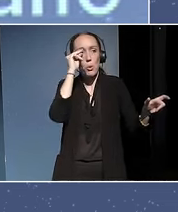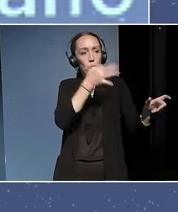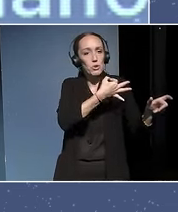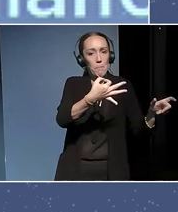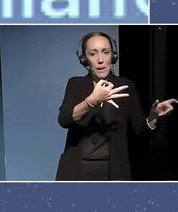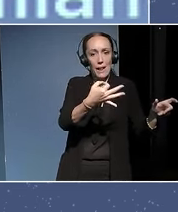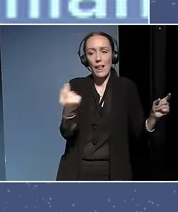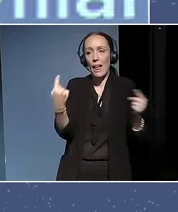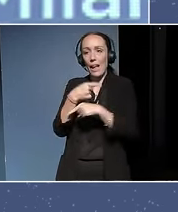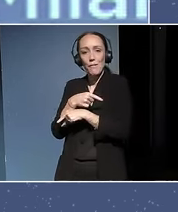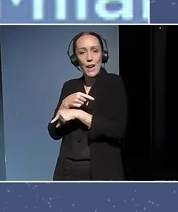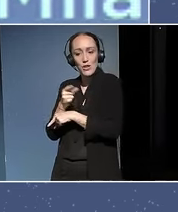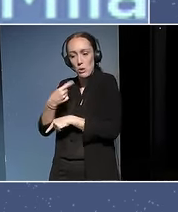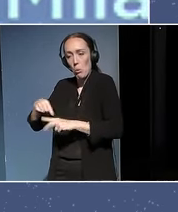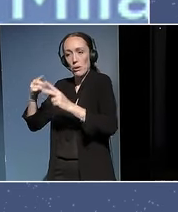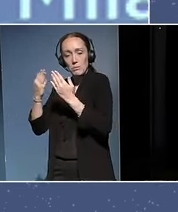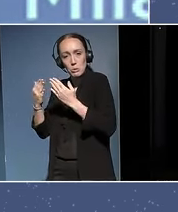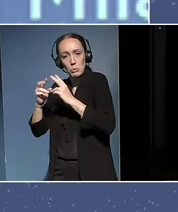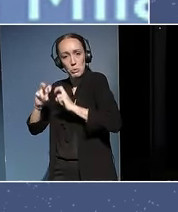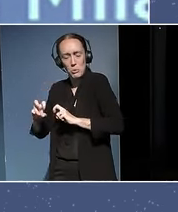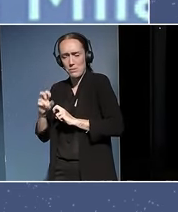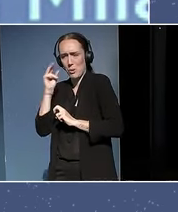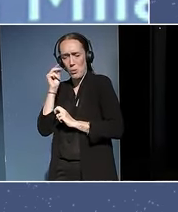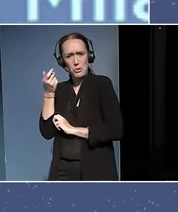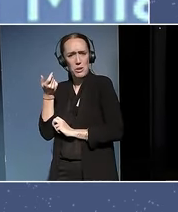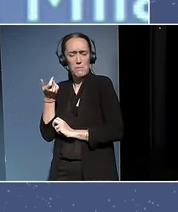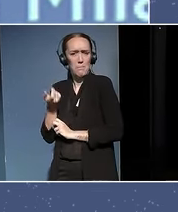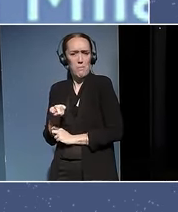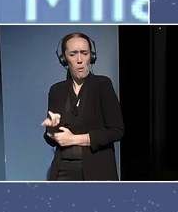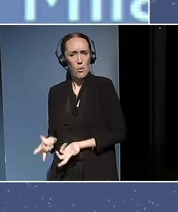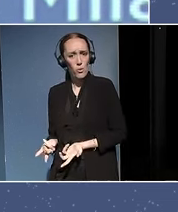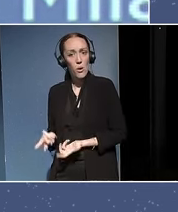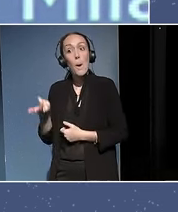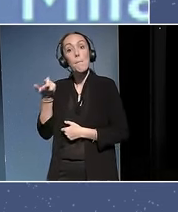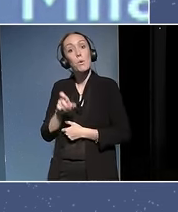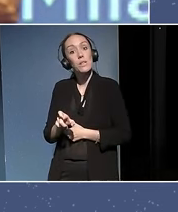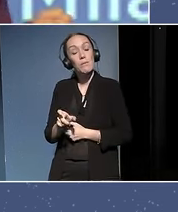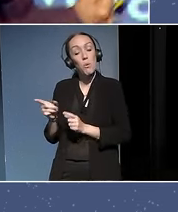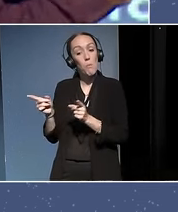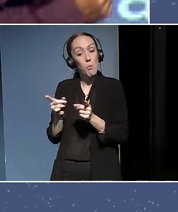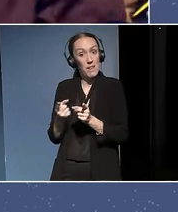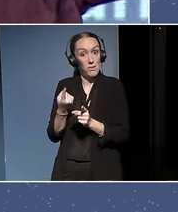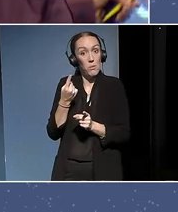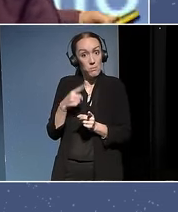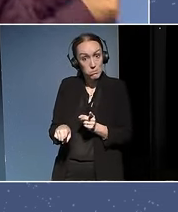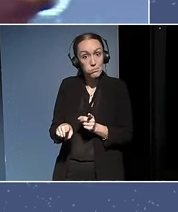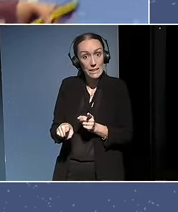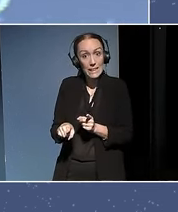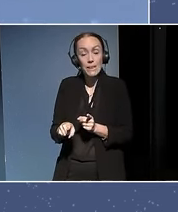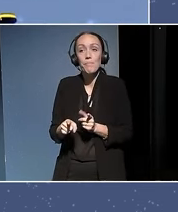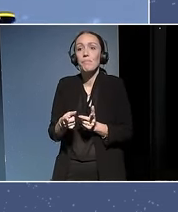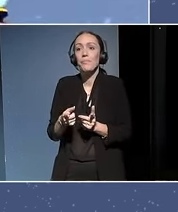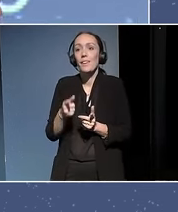perché noi paleontologi non potevamo ancora spiegare a chi faceva film o